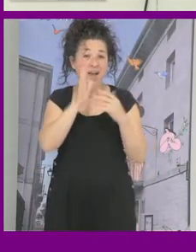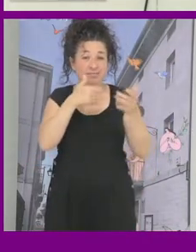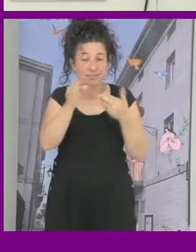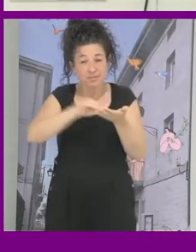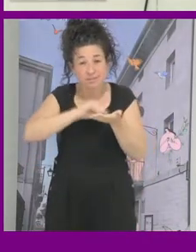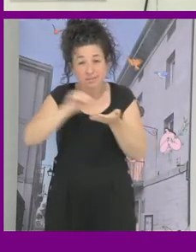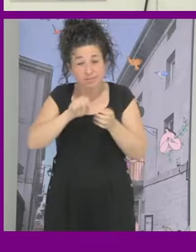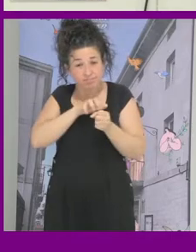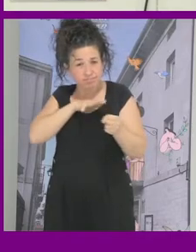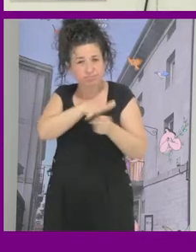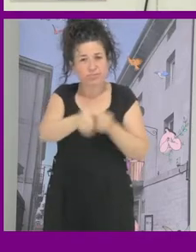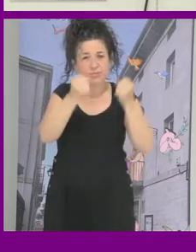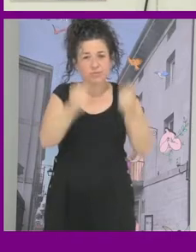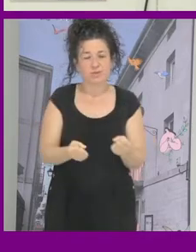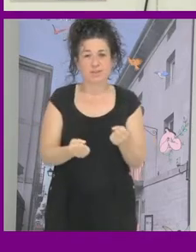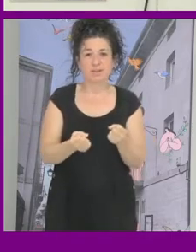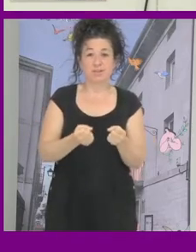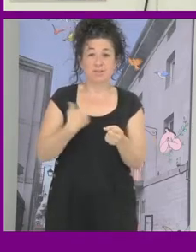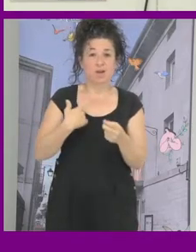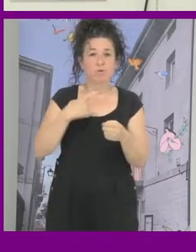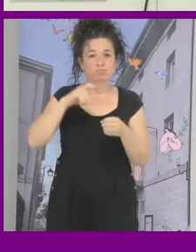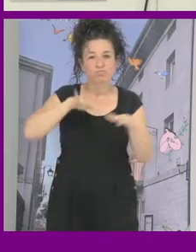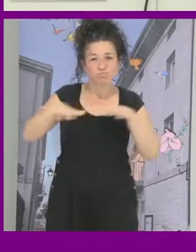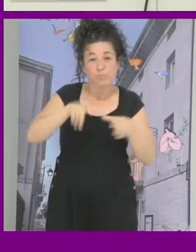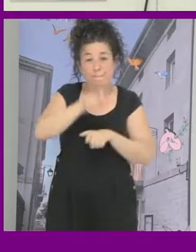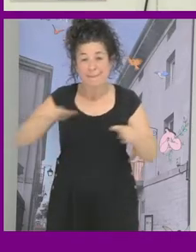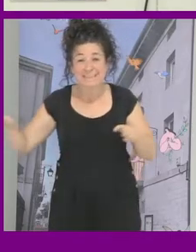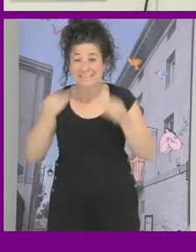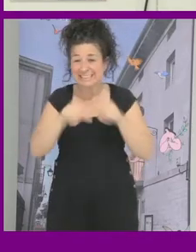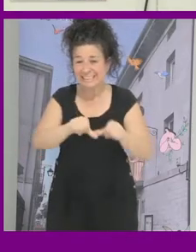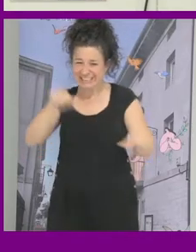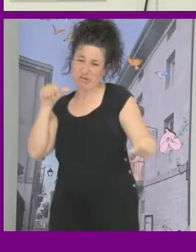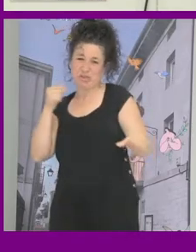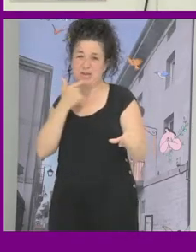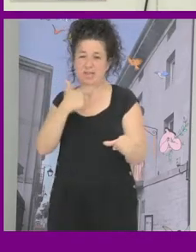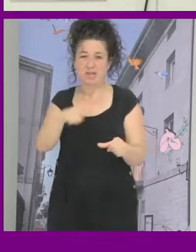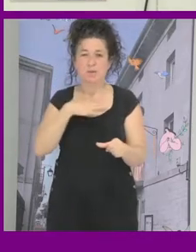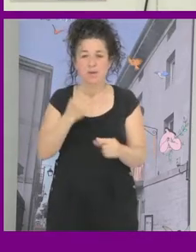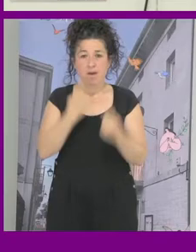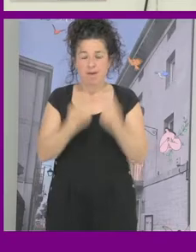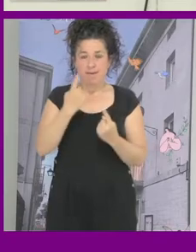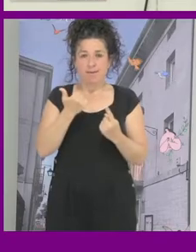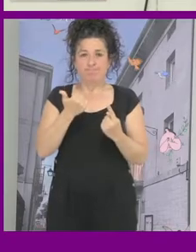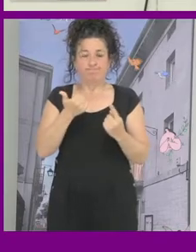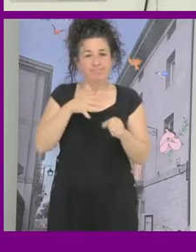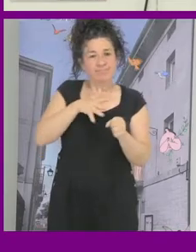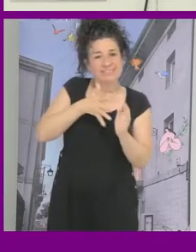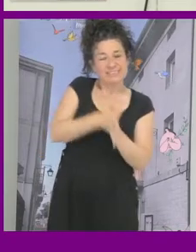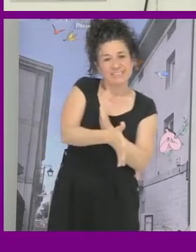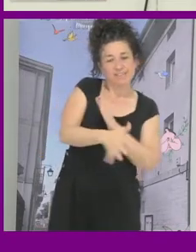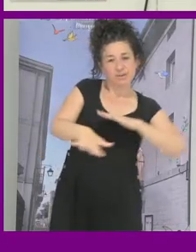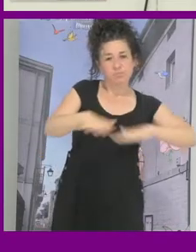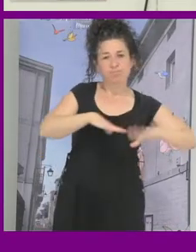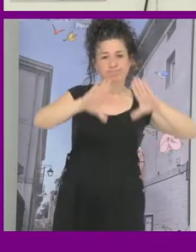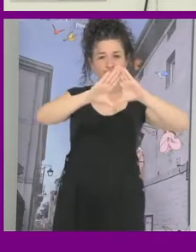militante feminista historikok edo esango dut aitortu dutenez, askotan horrek suposatu du mugimendu